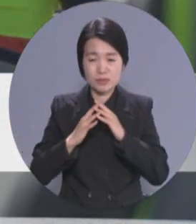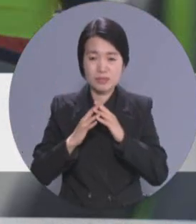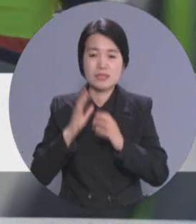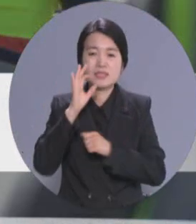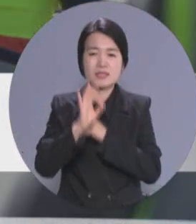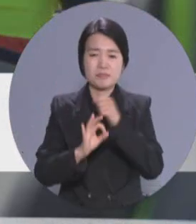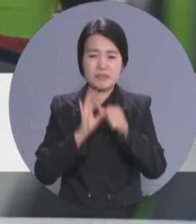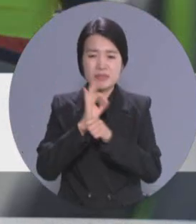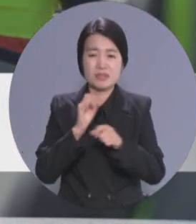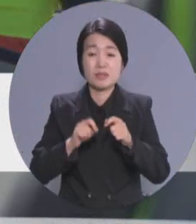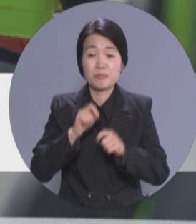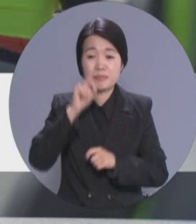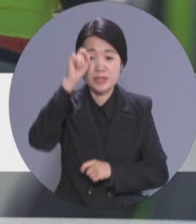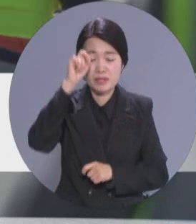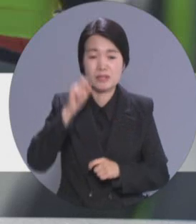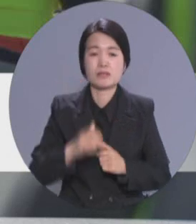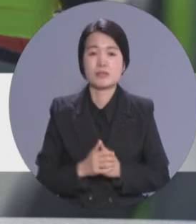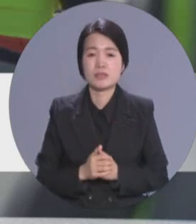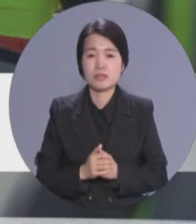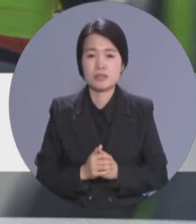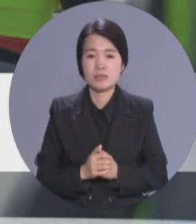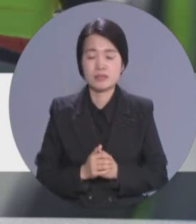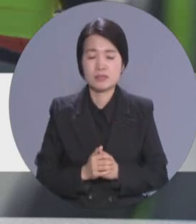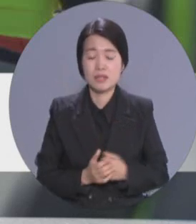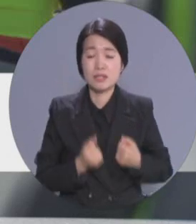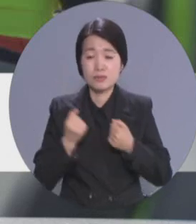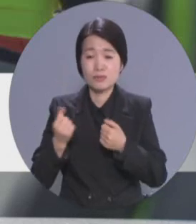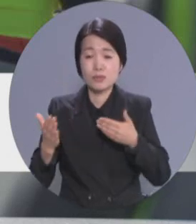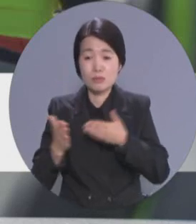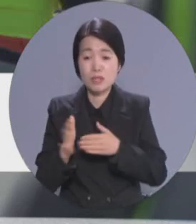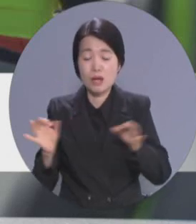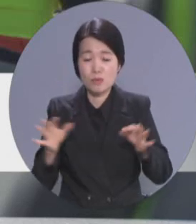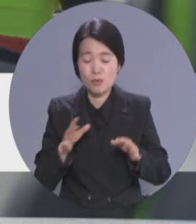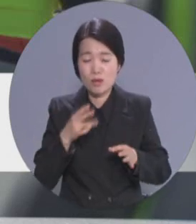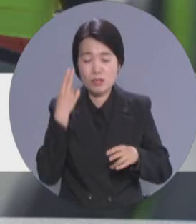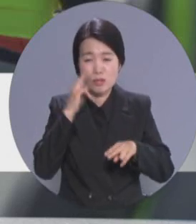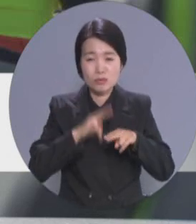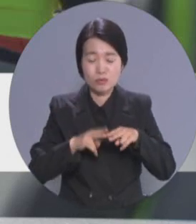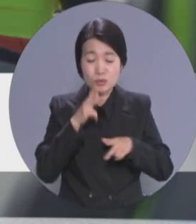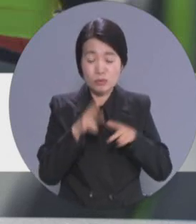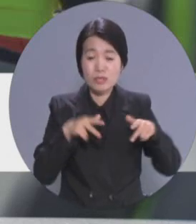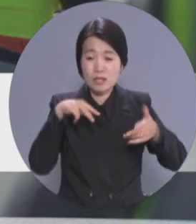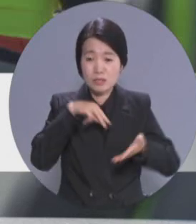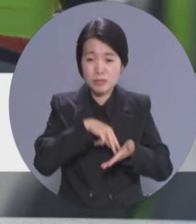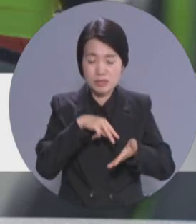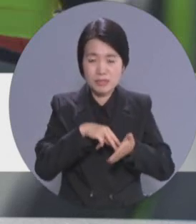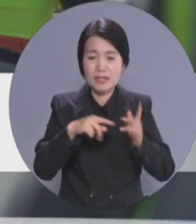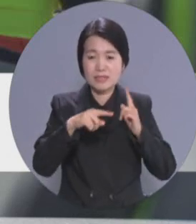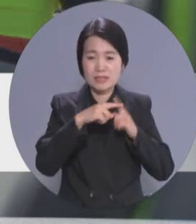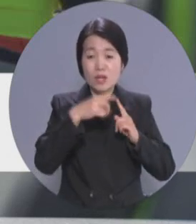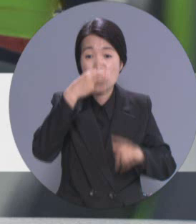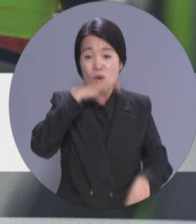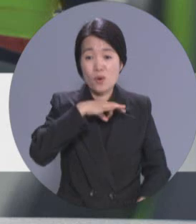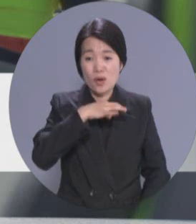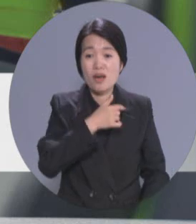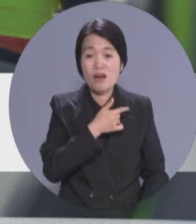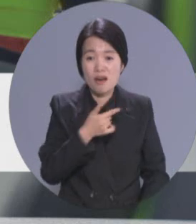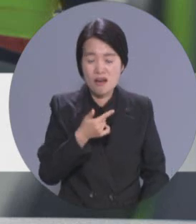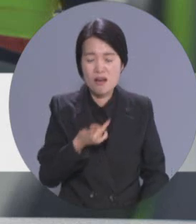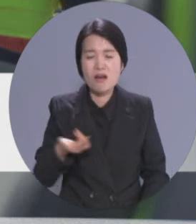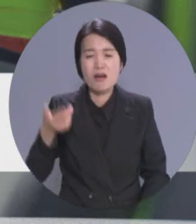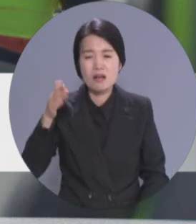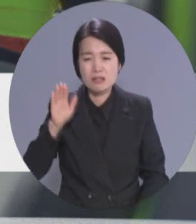지 10년이 됐습니다. 이동 거리가 줄면서 석유화학 등 기간 산업에도 긍정적인 영향을 미치고